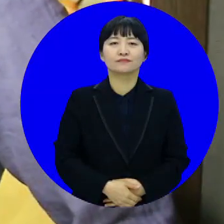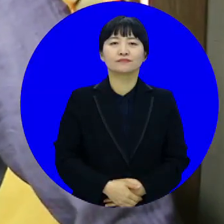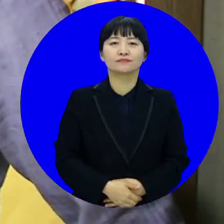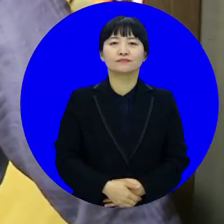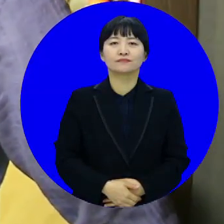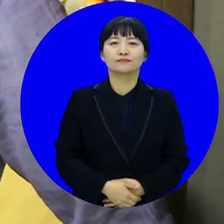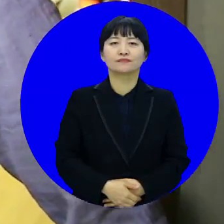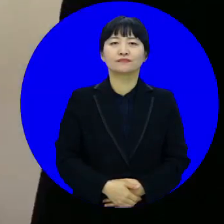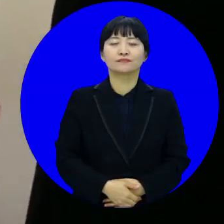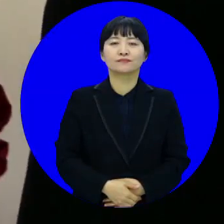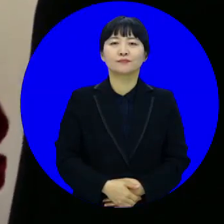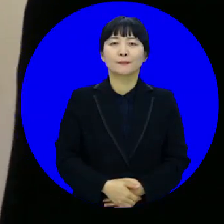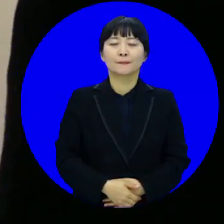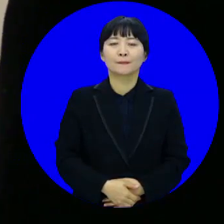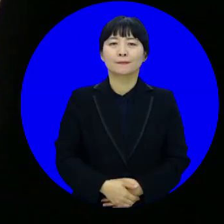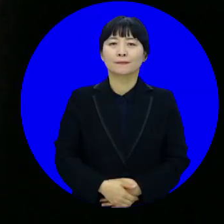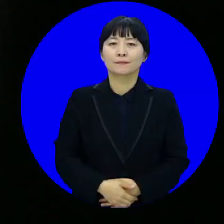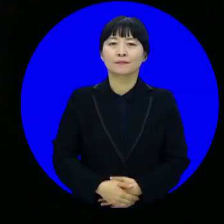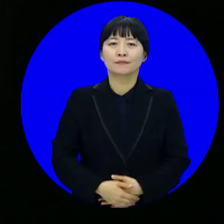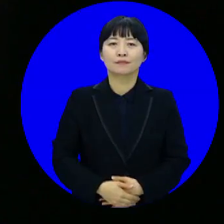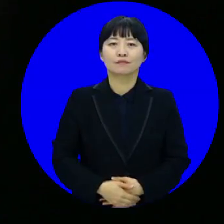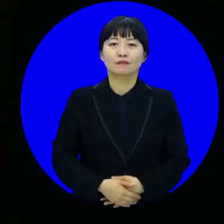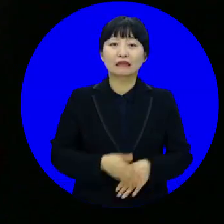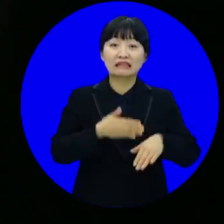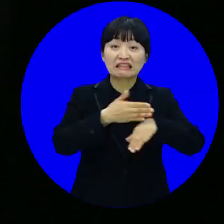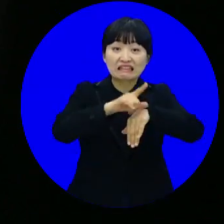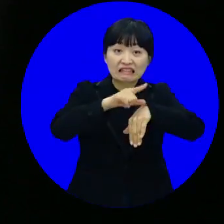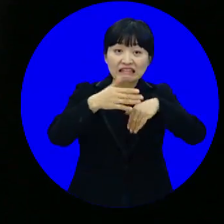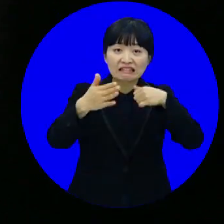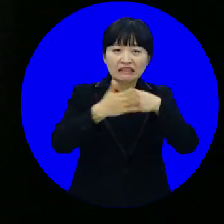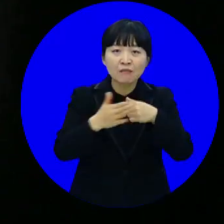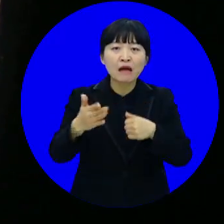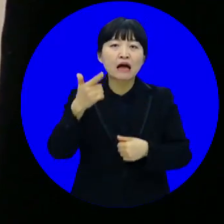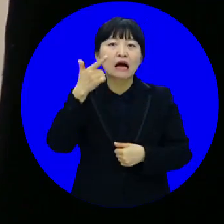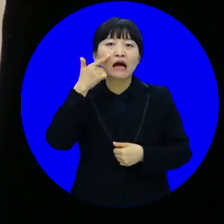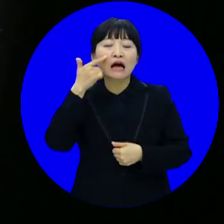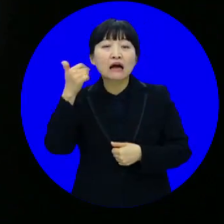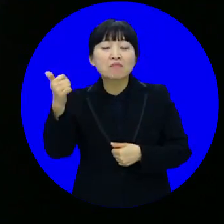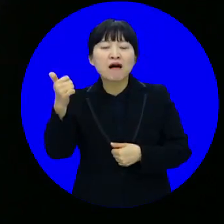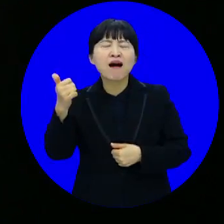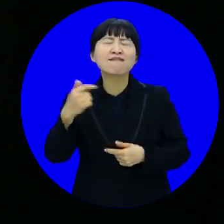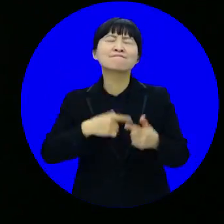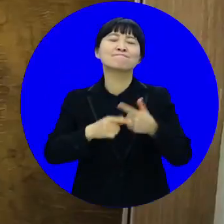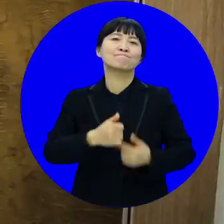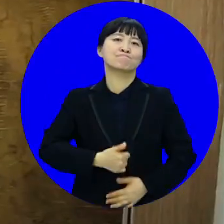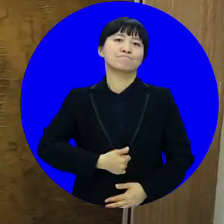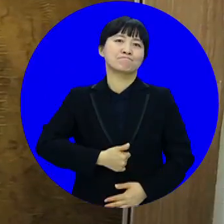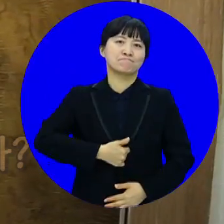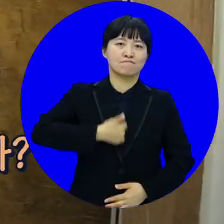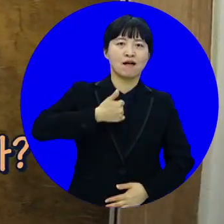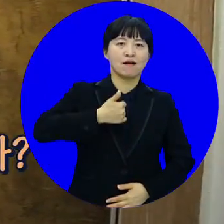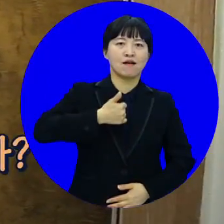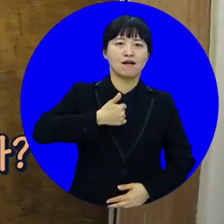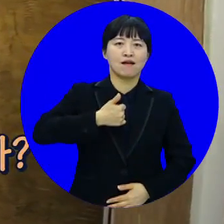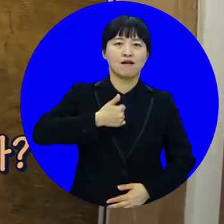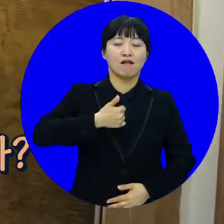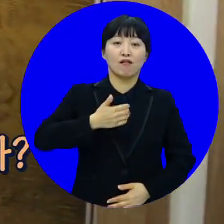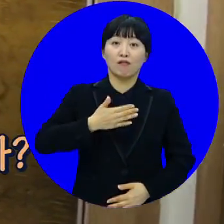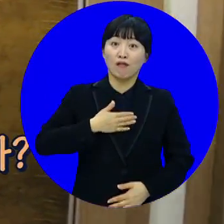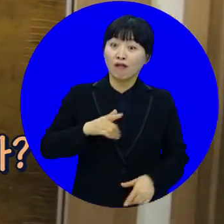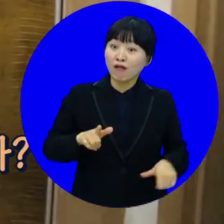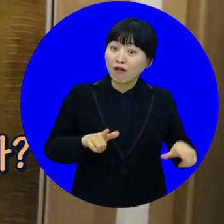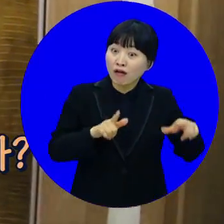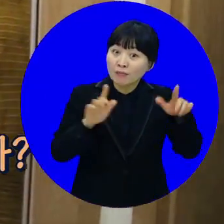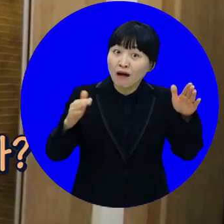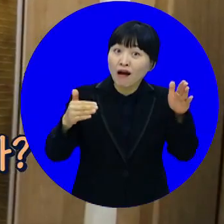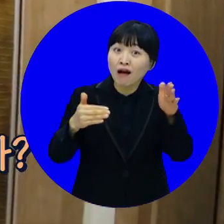일찍 오면 안 덧나니? 늦어버린 귀가 시간 때문에 아빠 호윤 씨는 단단히 화가 났습니다. 내가 지금까지